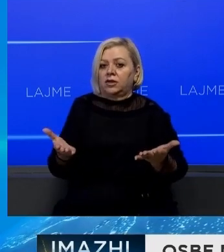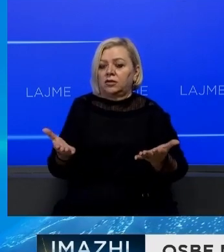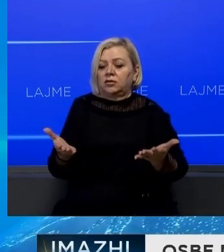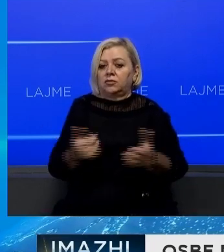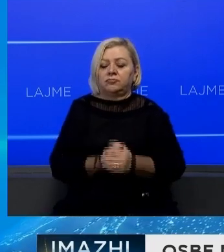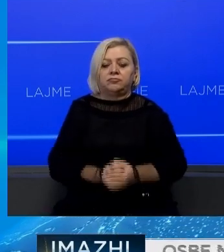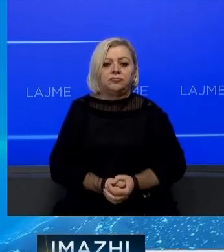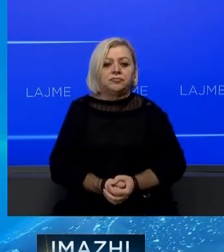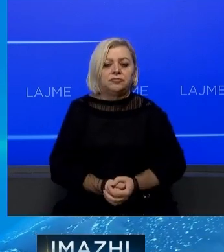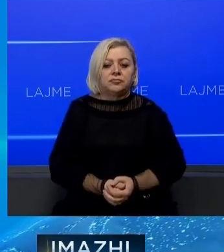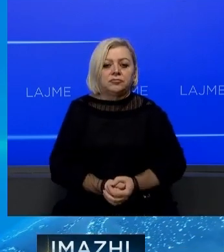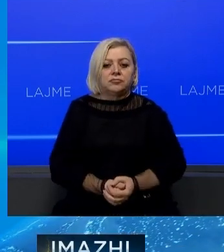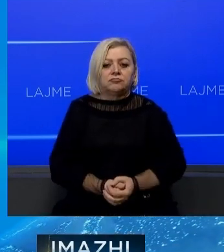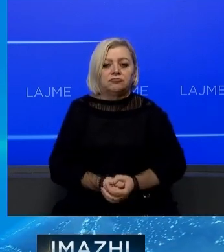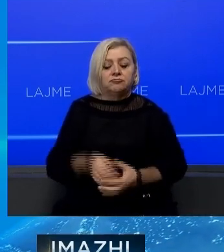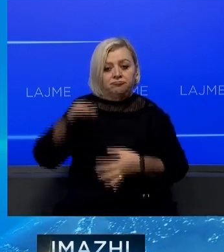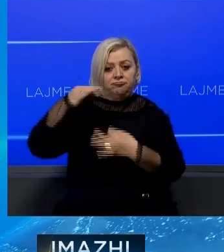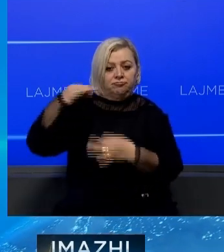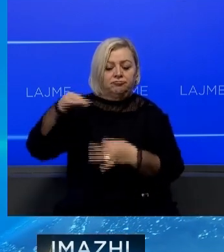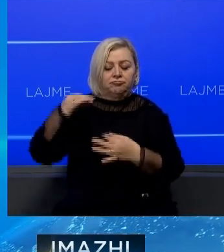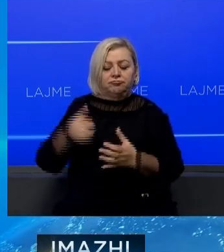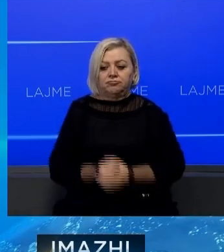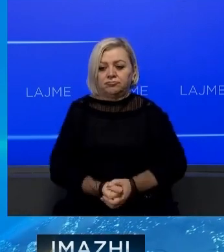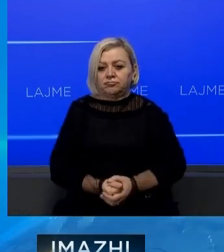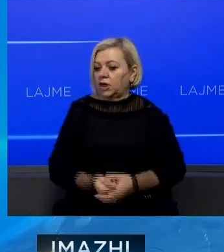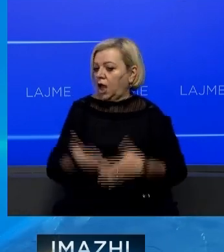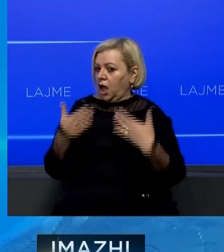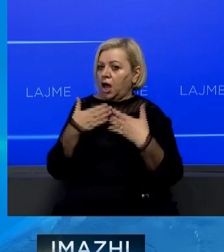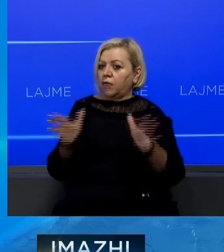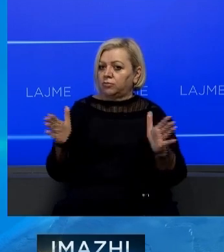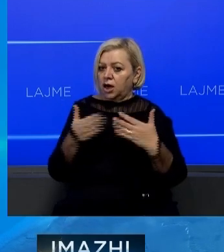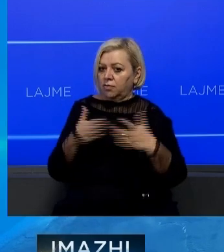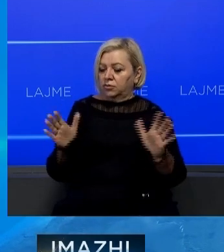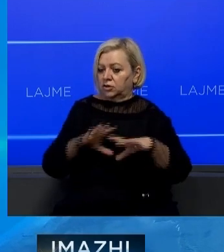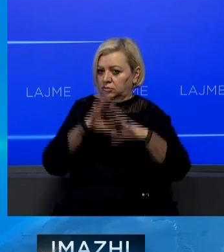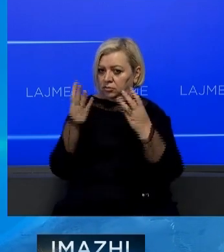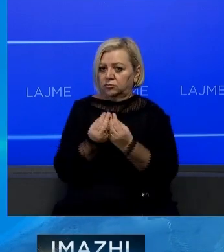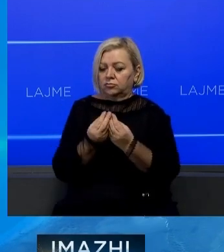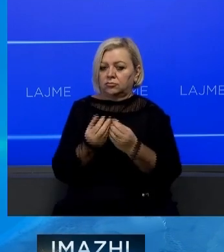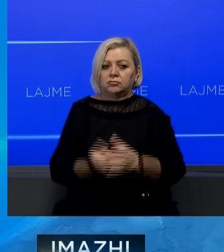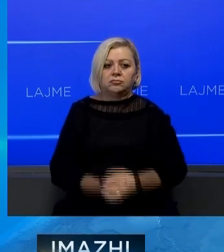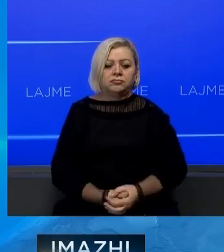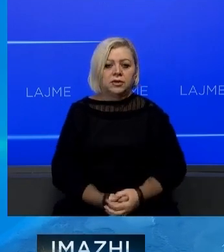për të cilës vinë këto çmime, kanë qenë të hapura, pra, për të gjithë.